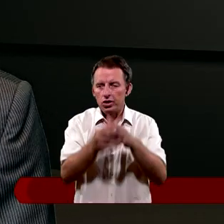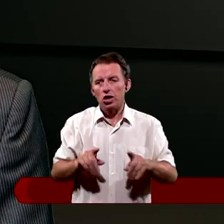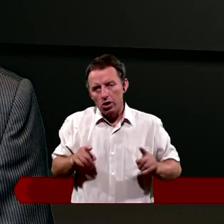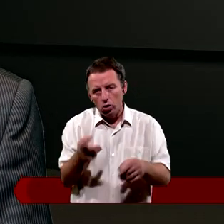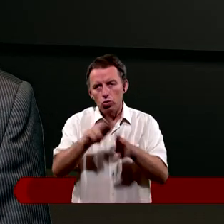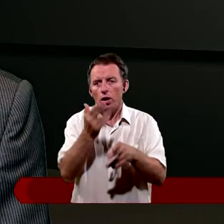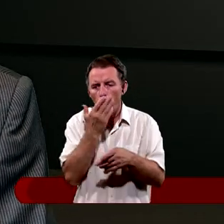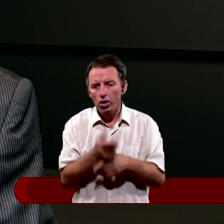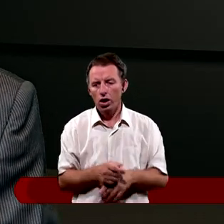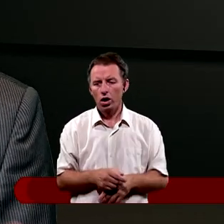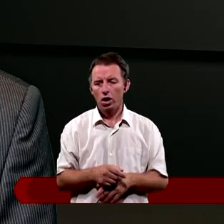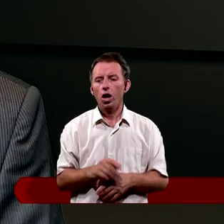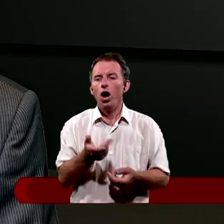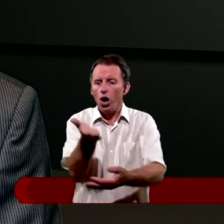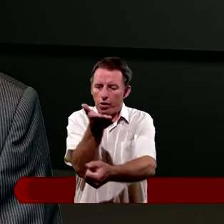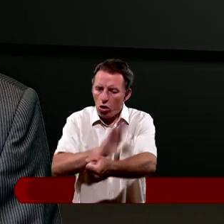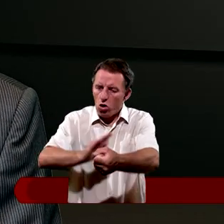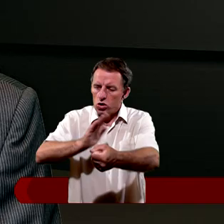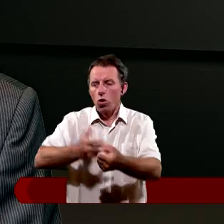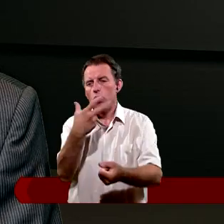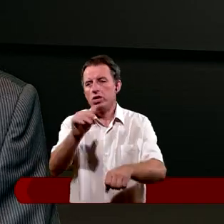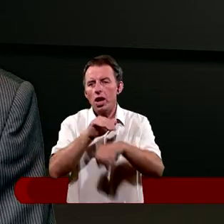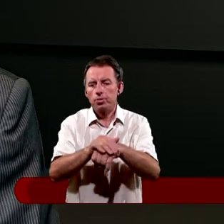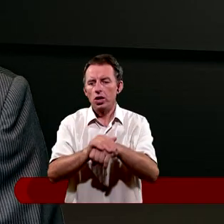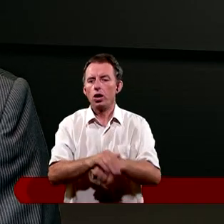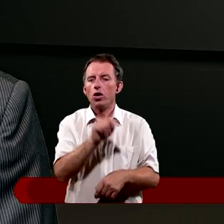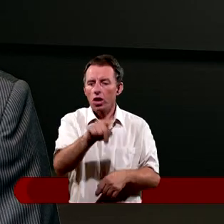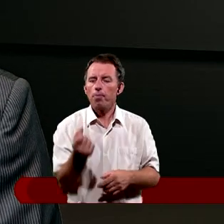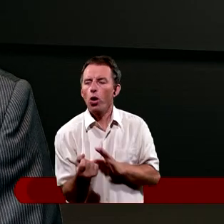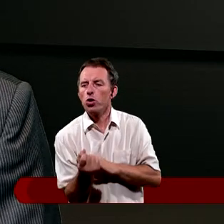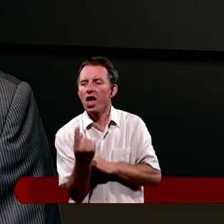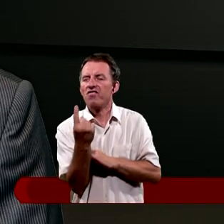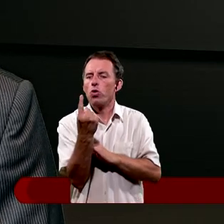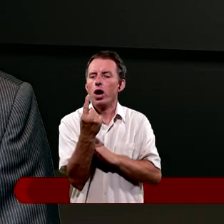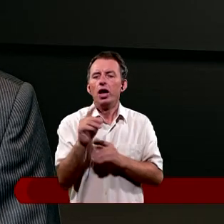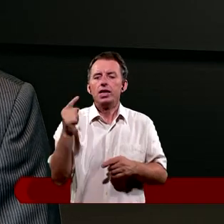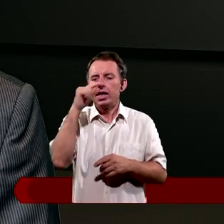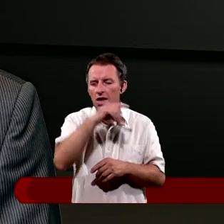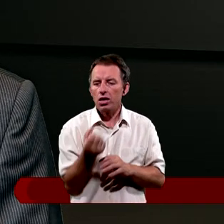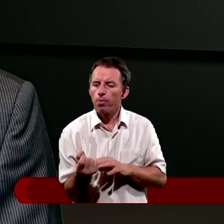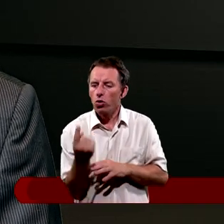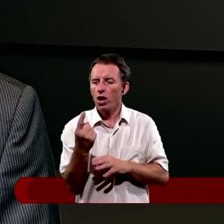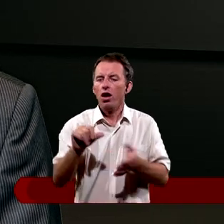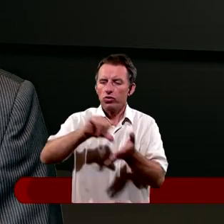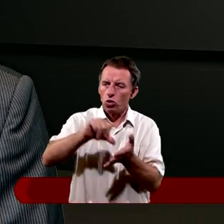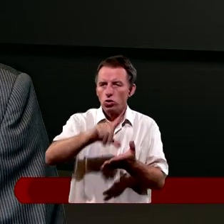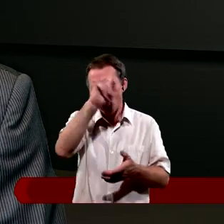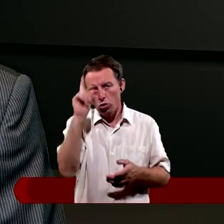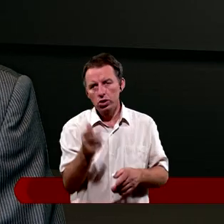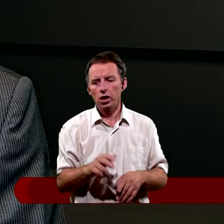mówiliśmy tutaj, rodzą nieprzyjaźń. I ona się pojawiła, niestety pojawiła się wśród